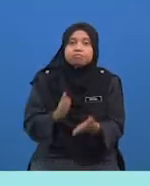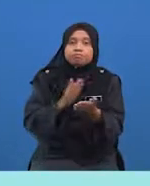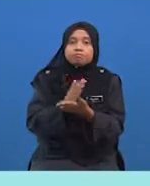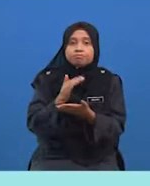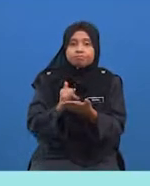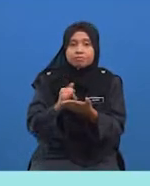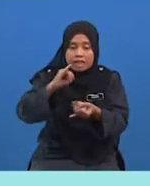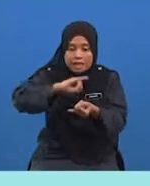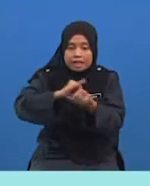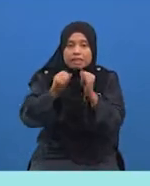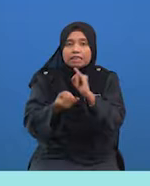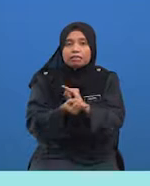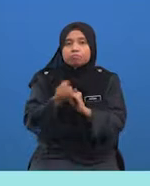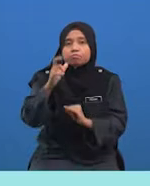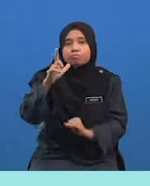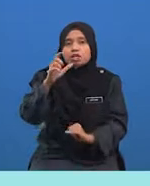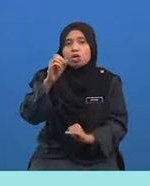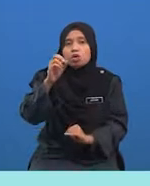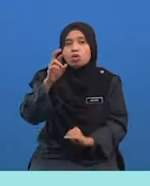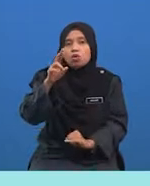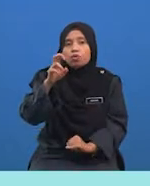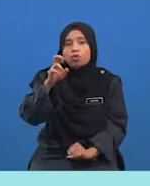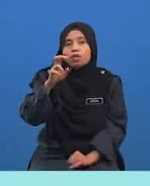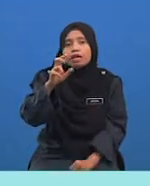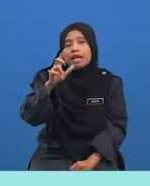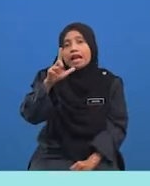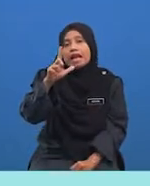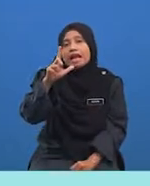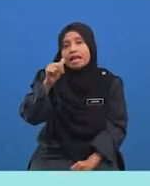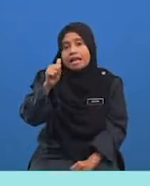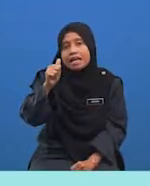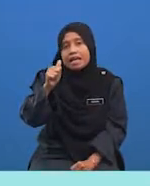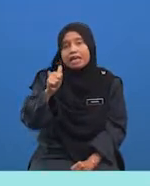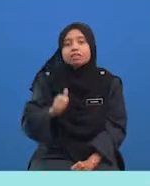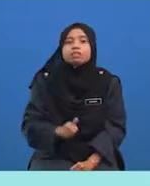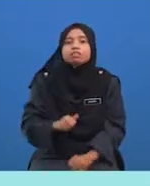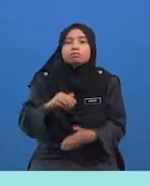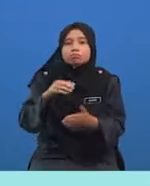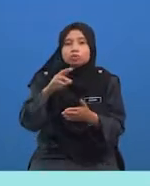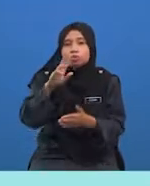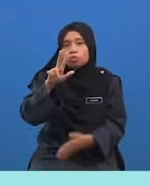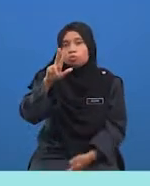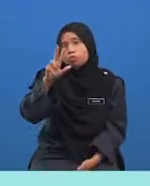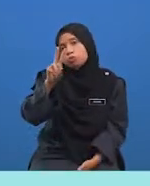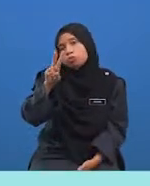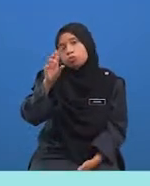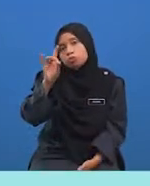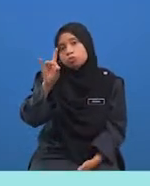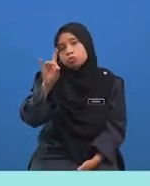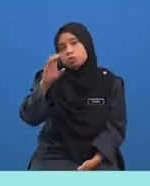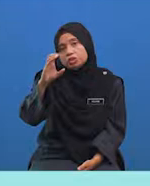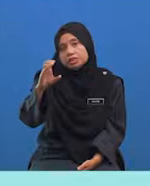Seterusnya, iklim Laurentia. Suhu musim panas 20 darjah Celsius hingga 27 darjah